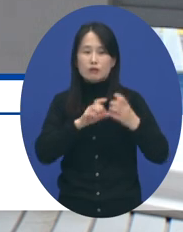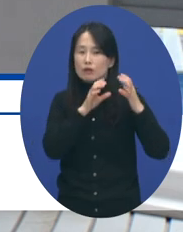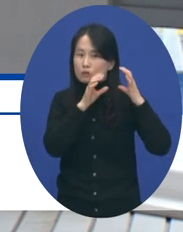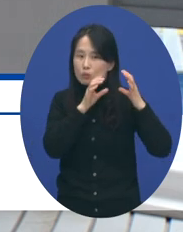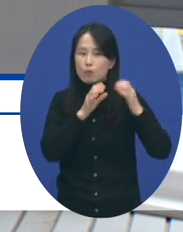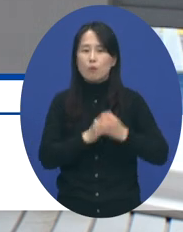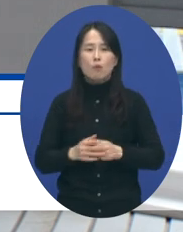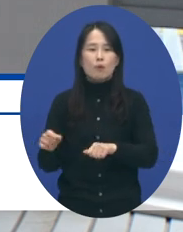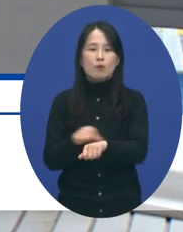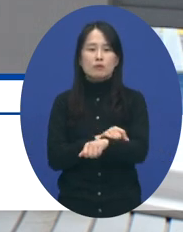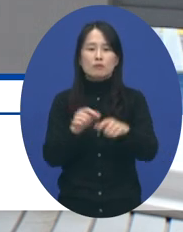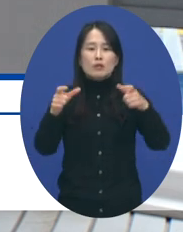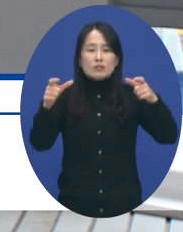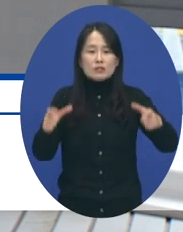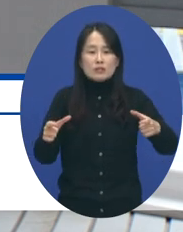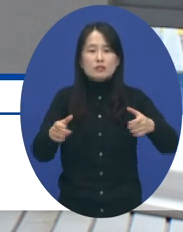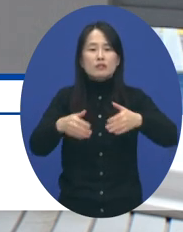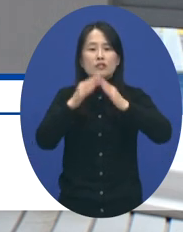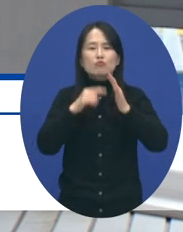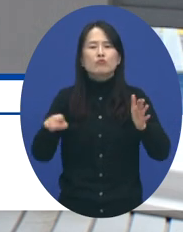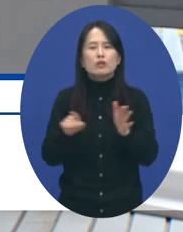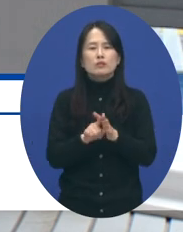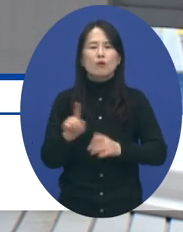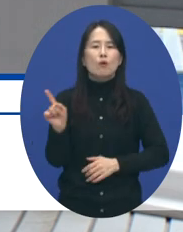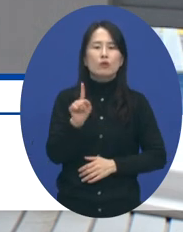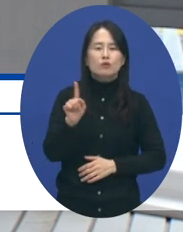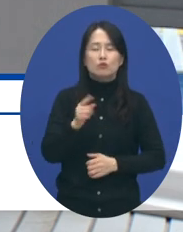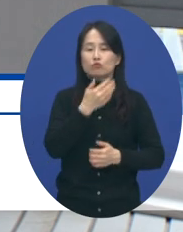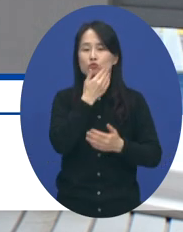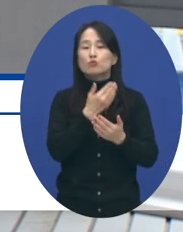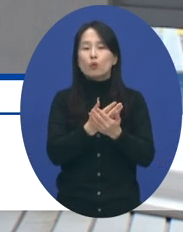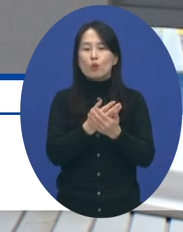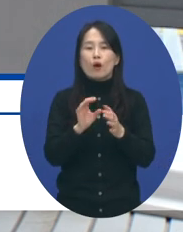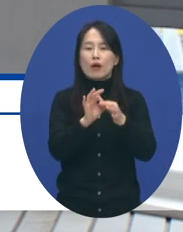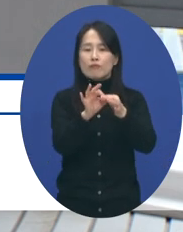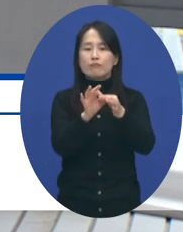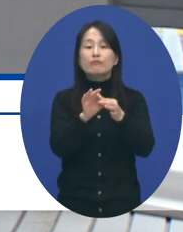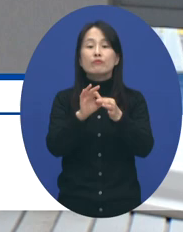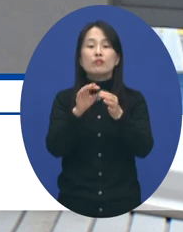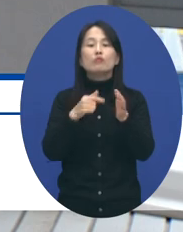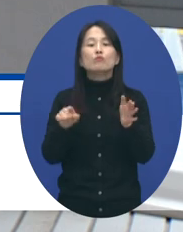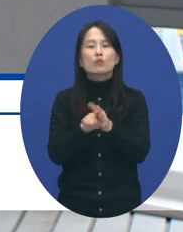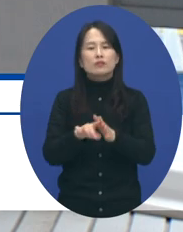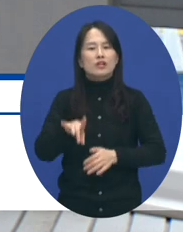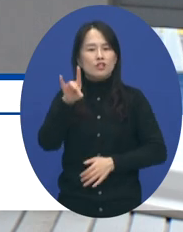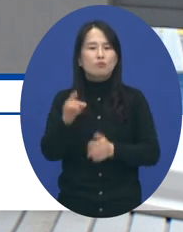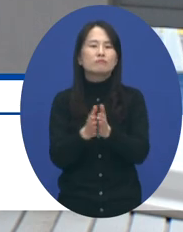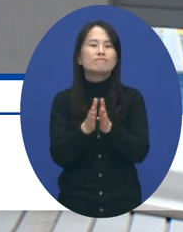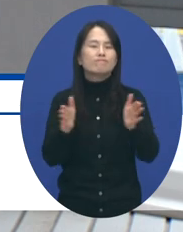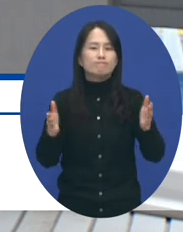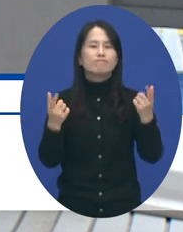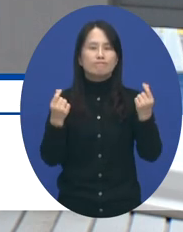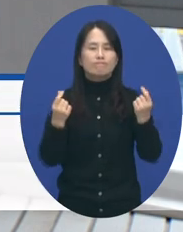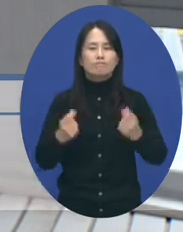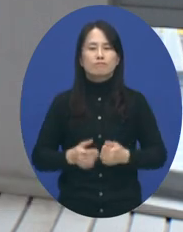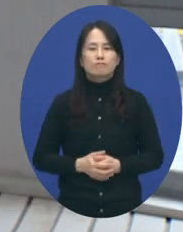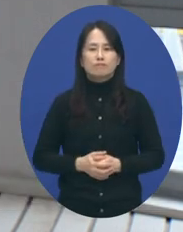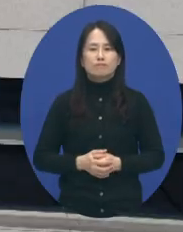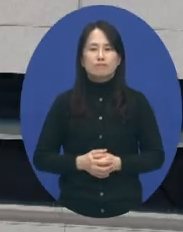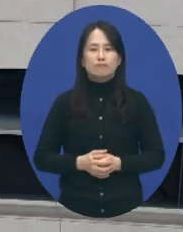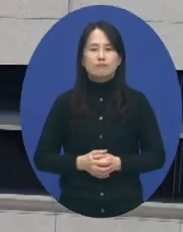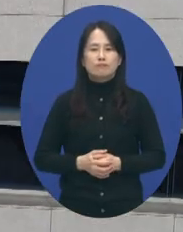듣고 특별 다 지도를 할 수 있도록 어 어떤 그 매개체가 되기 위한 오늘 첫걸음이라고